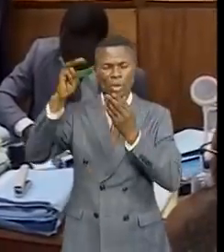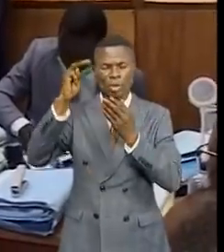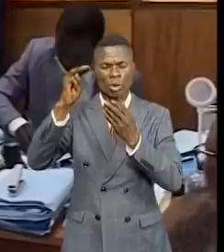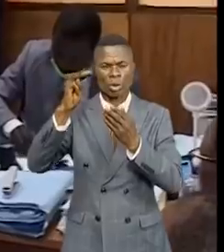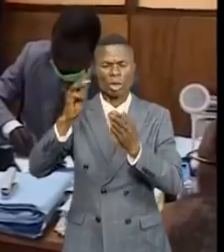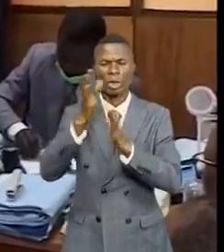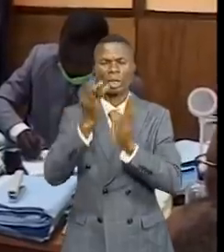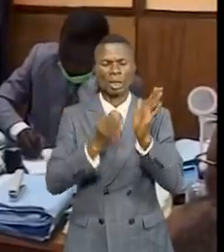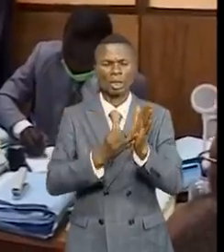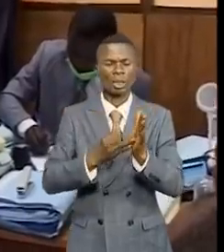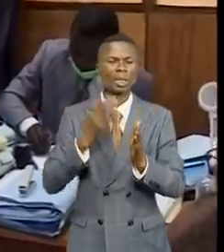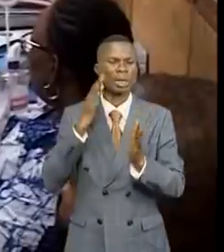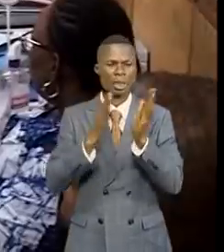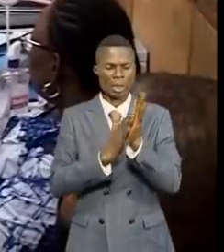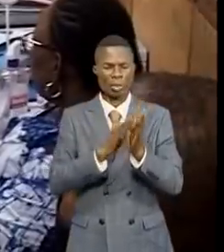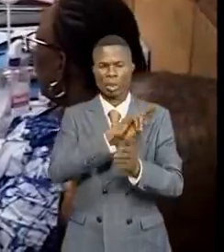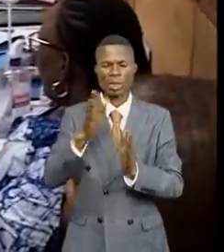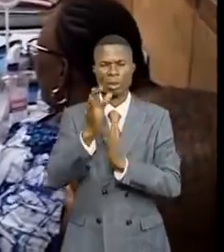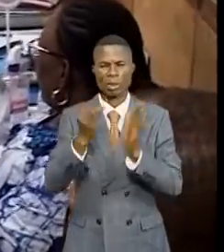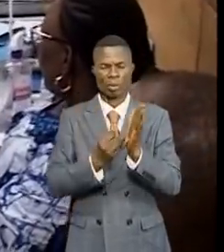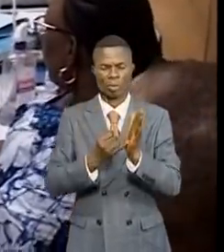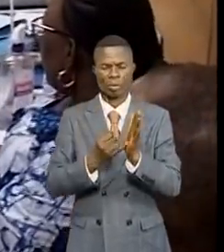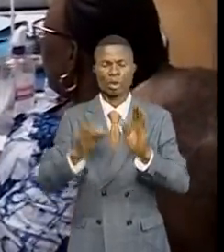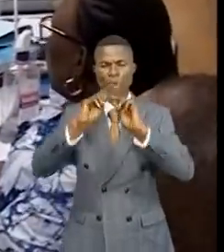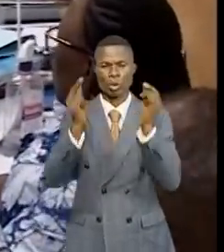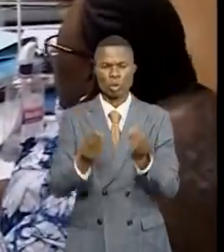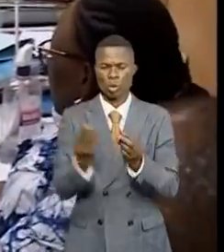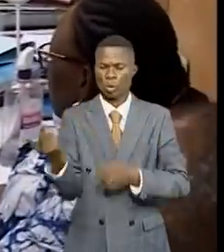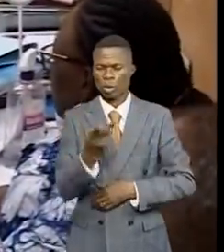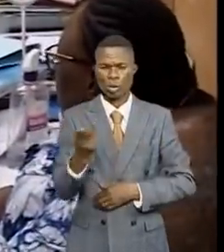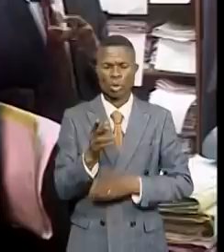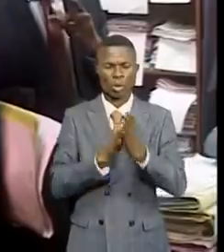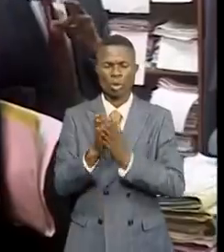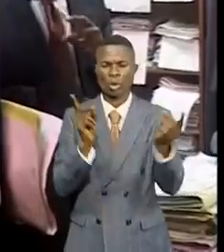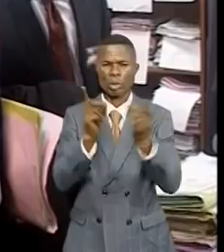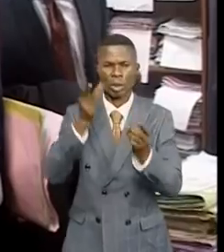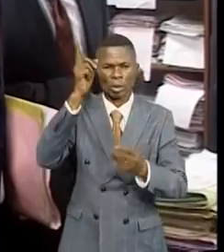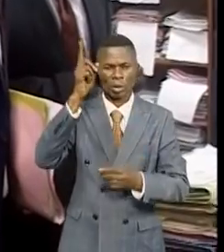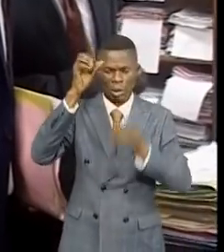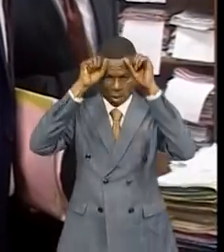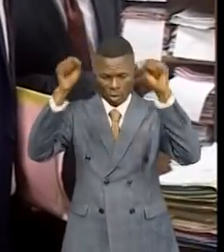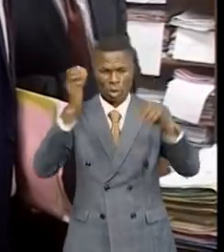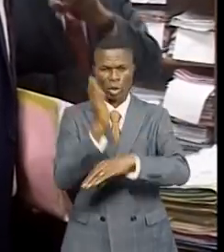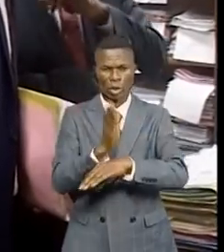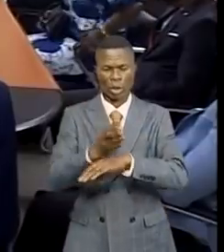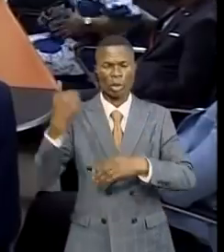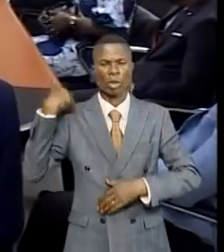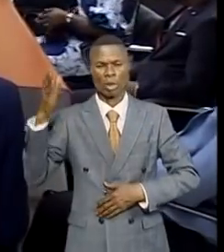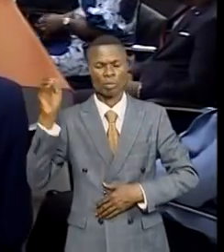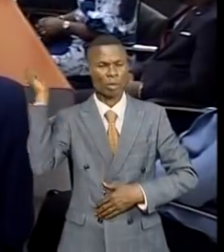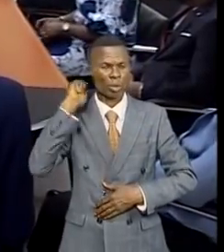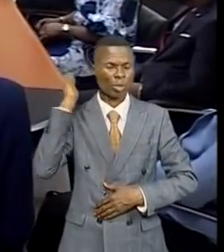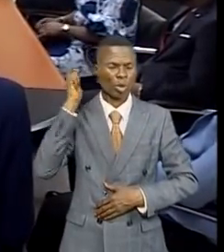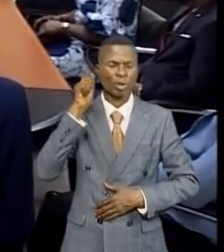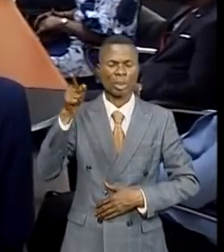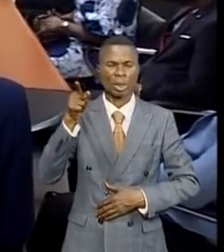du 17 septembre 2016. Les deux parties ont souhaité et rencontré le premier président du Conseil d'État, le professeur